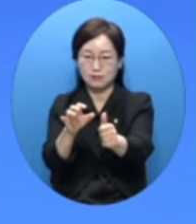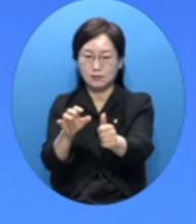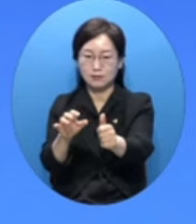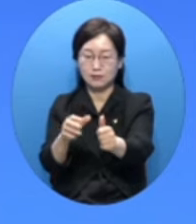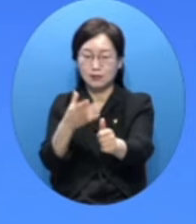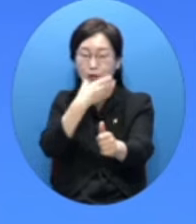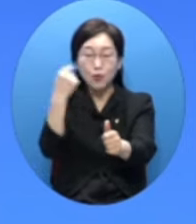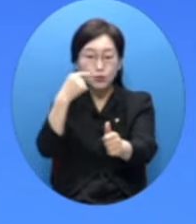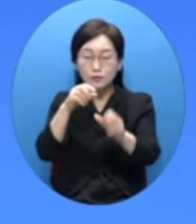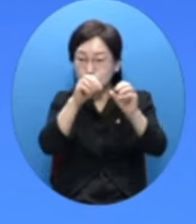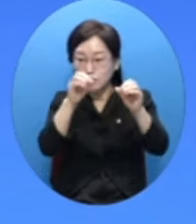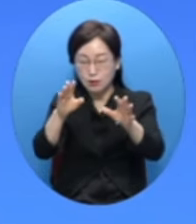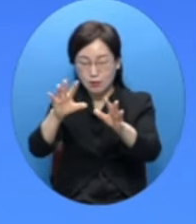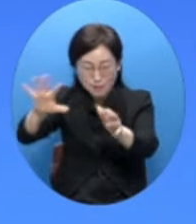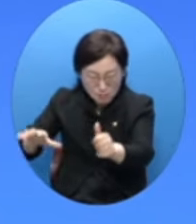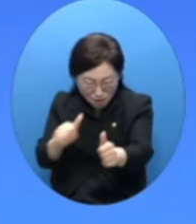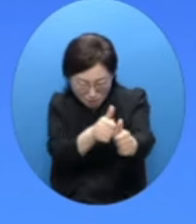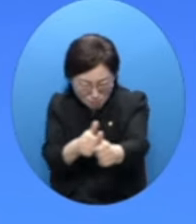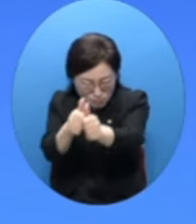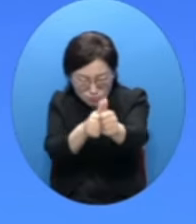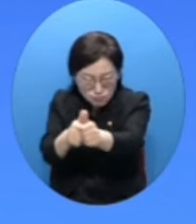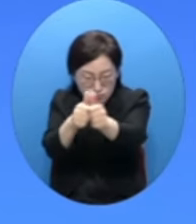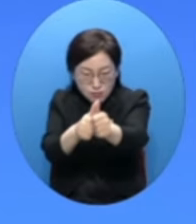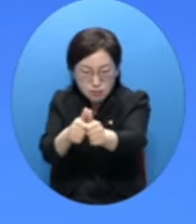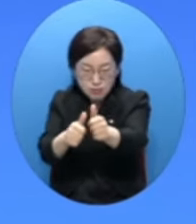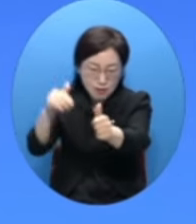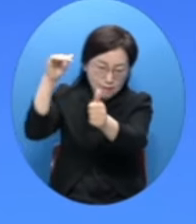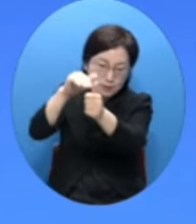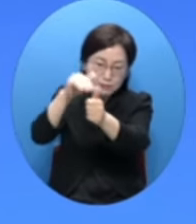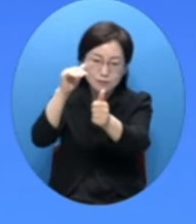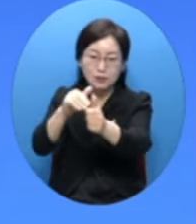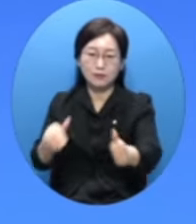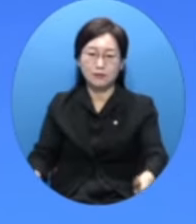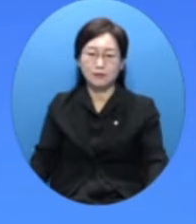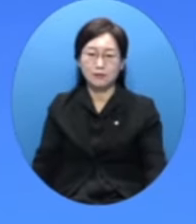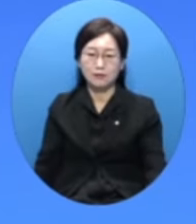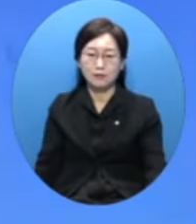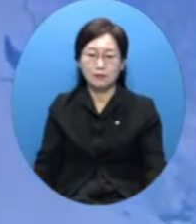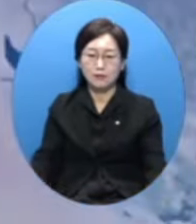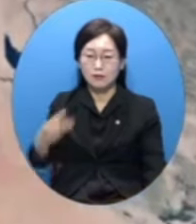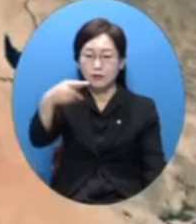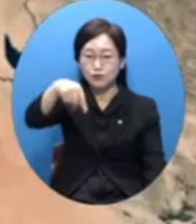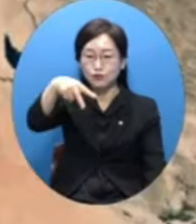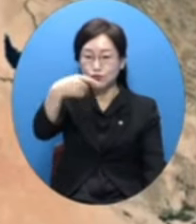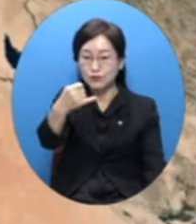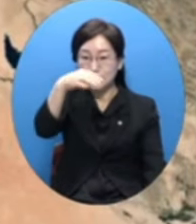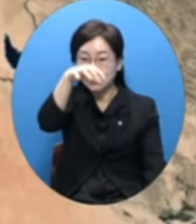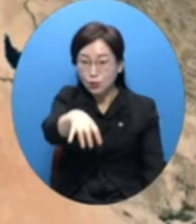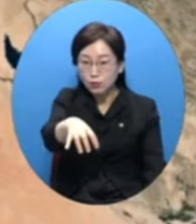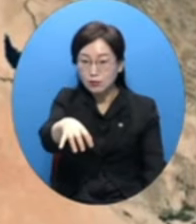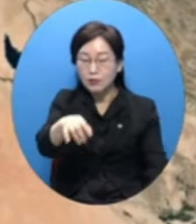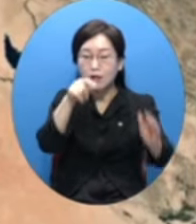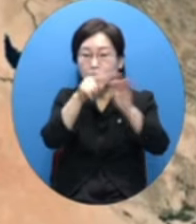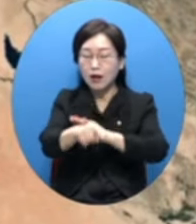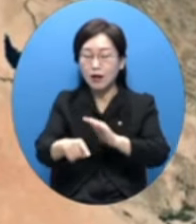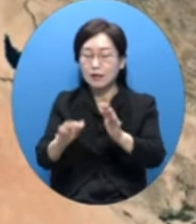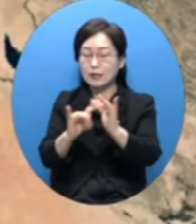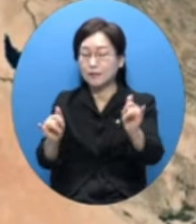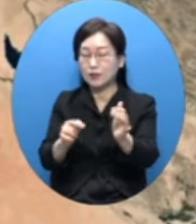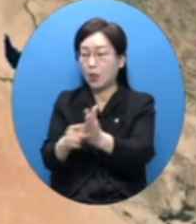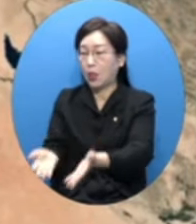보물 전하러 가는 곳마다 따라와서 그 사행을 방해했던 것입니다. 루스드라라는 곳에 와서는 사람들을